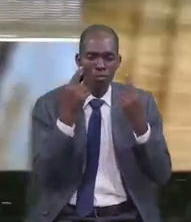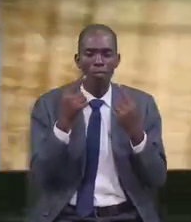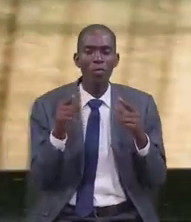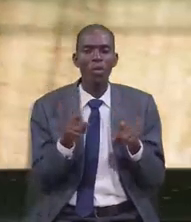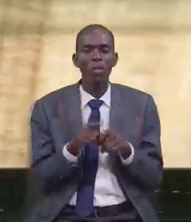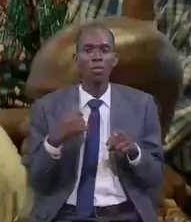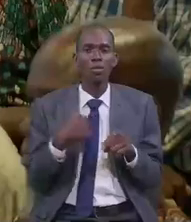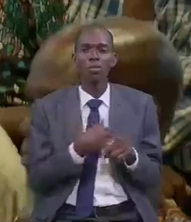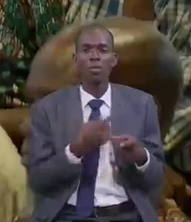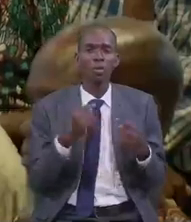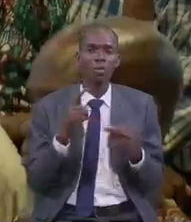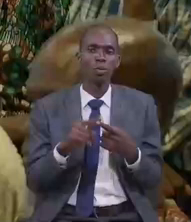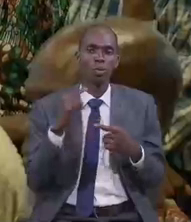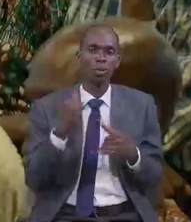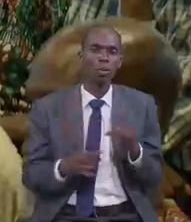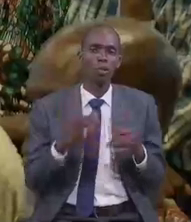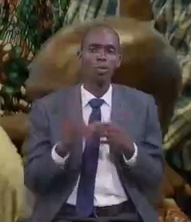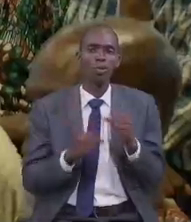l'année, tu te poses la question.